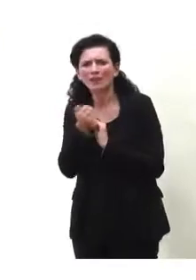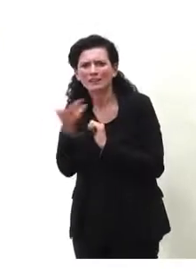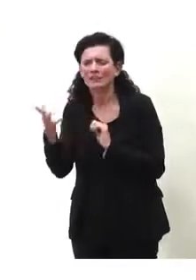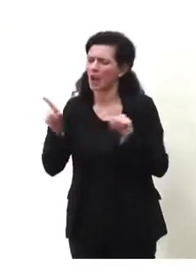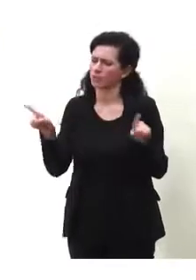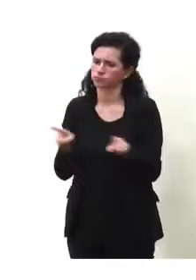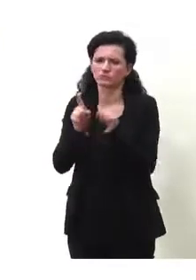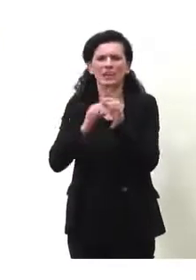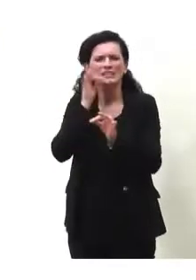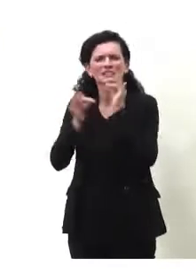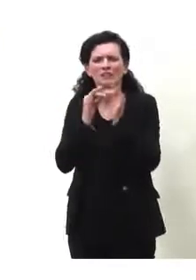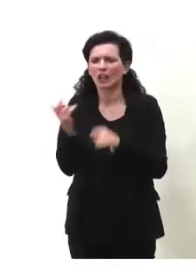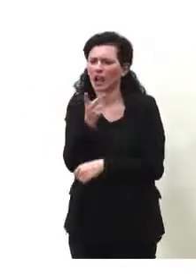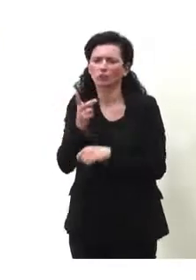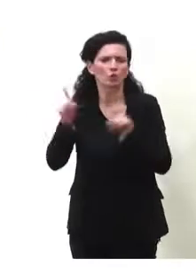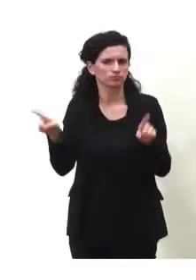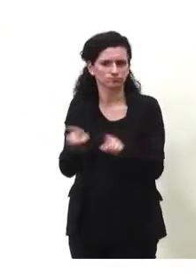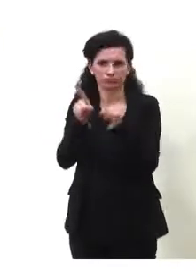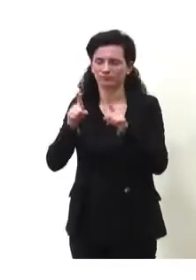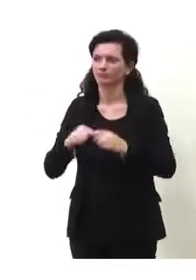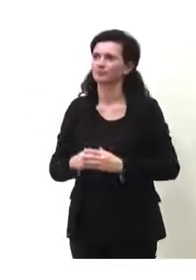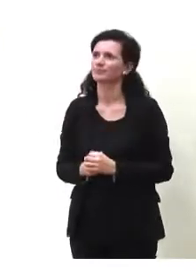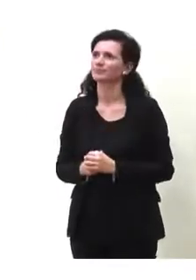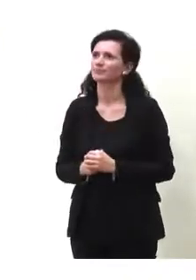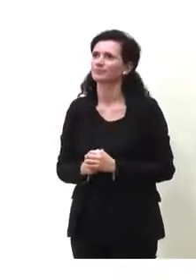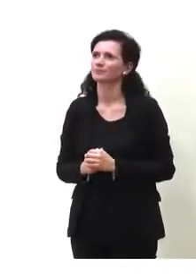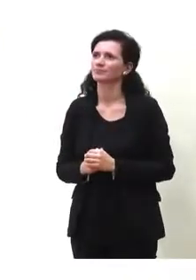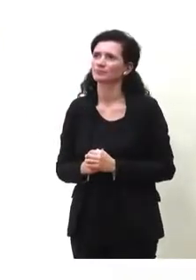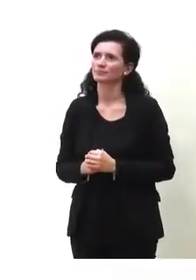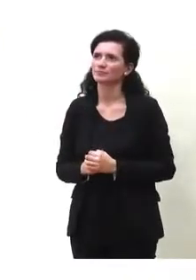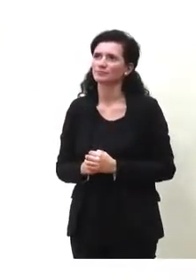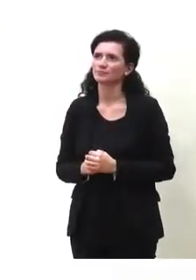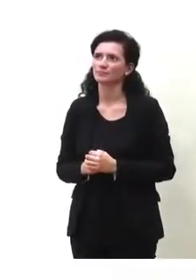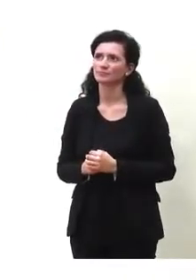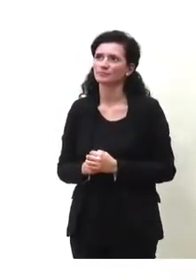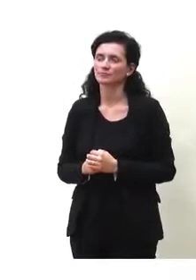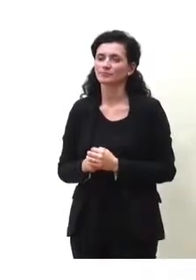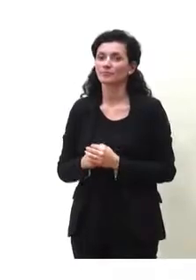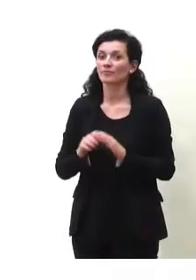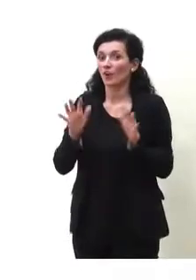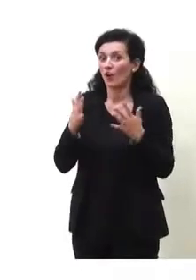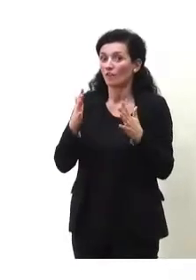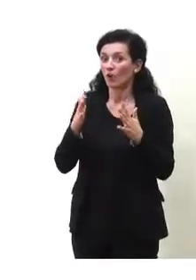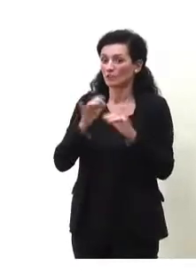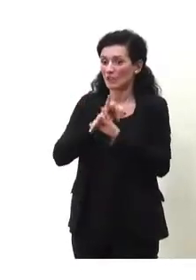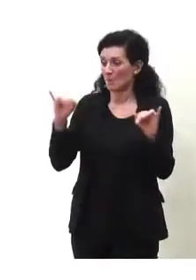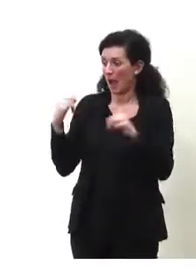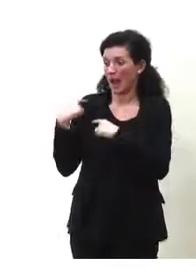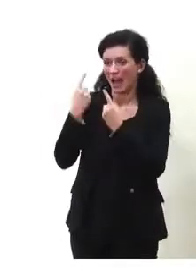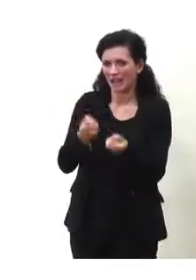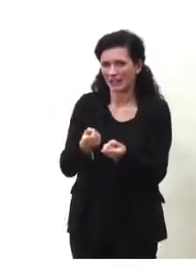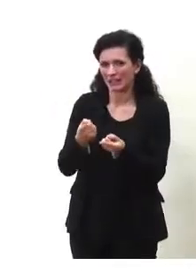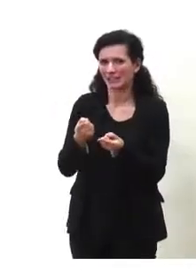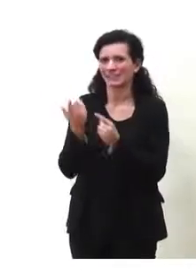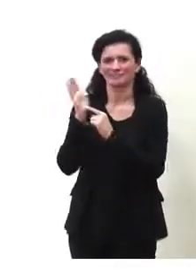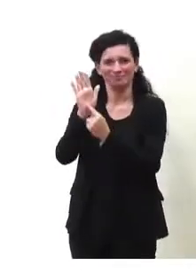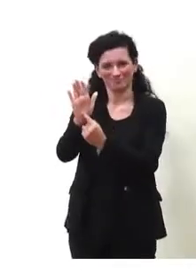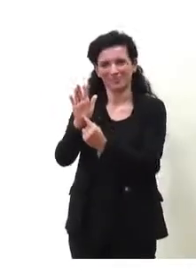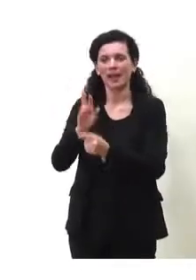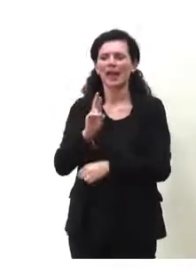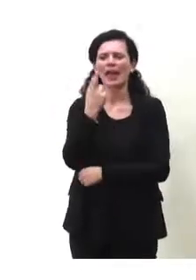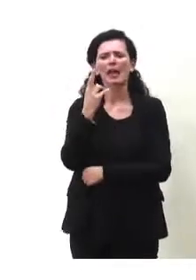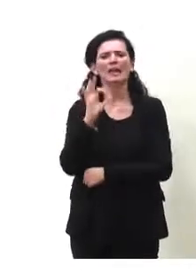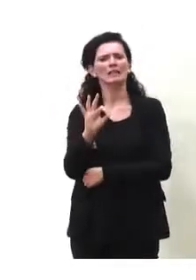gli stessi significati. Ora, una cosa che forse non abbiamo mai fatto vedere è come si calcola R0.